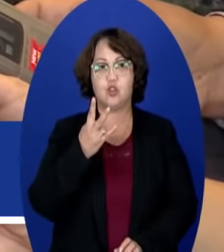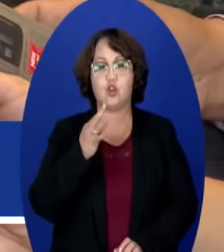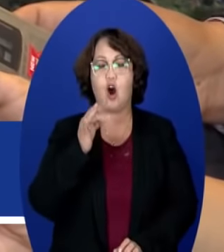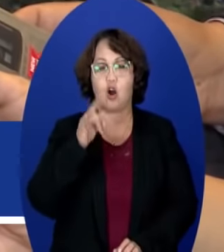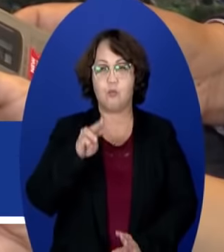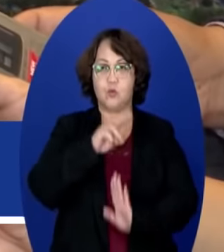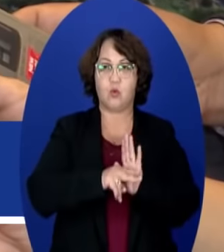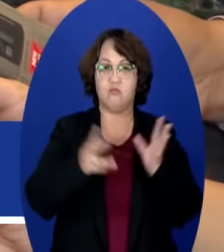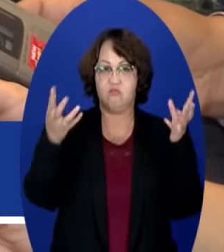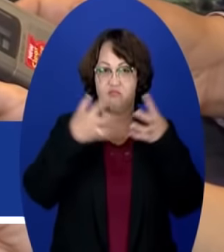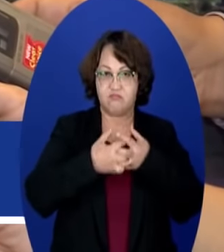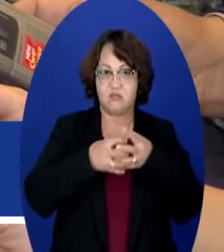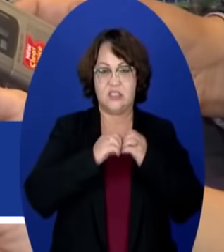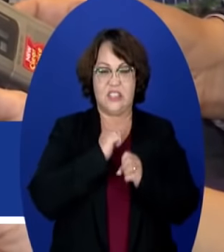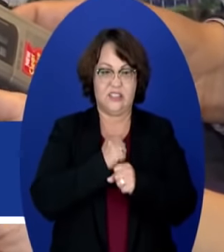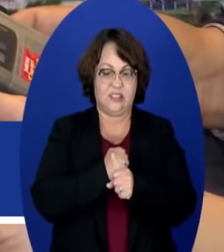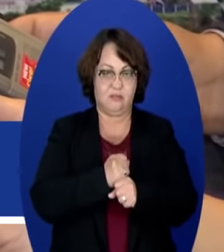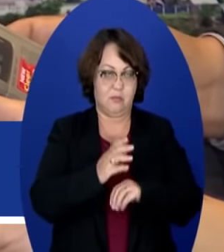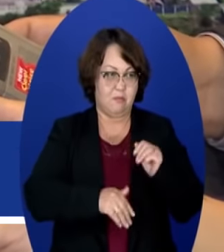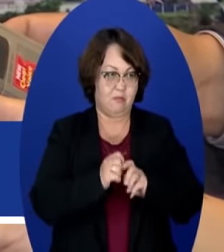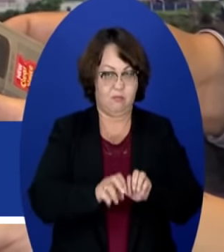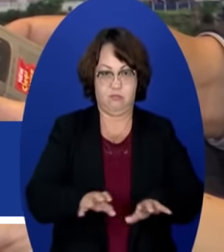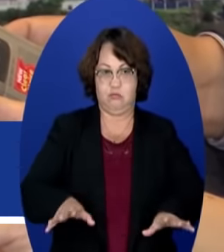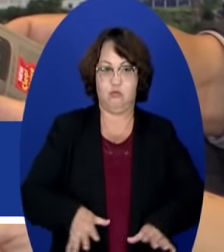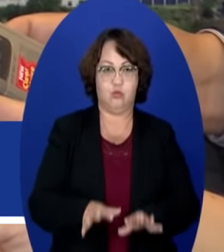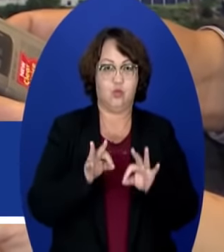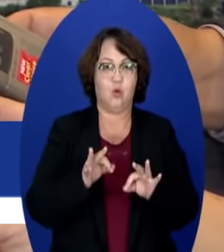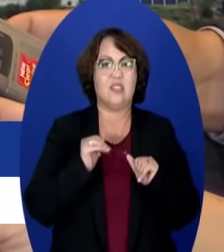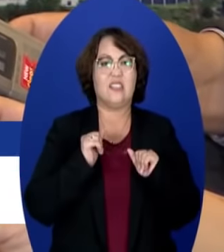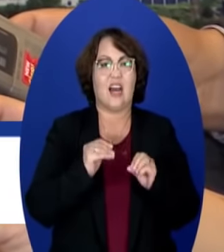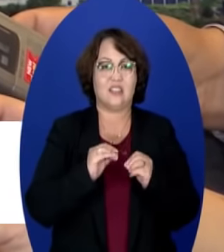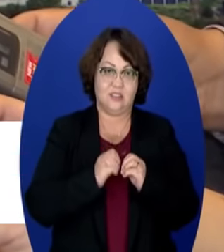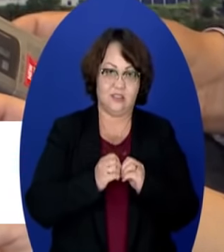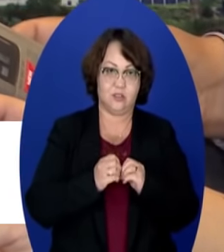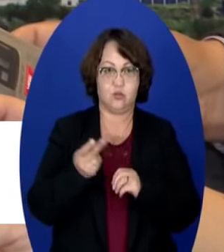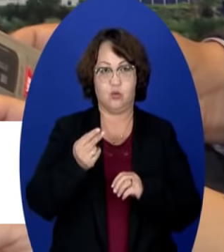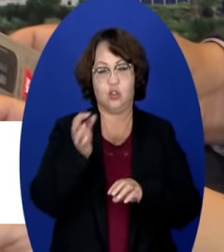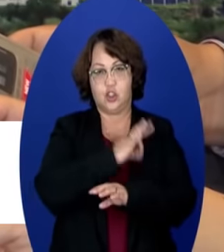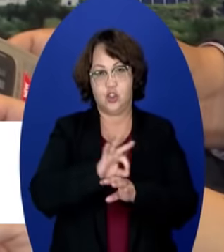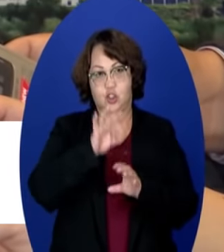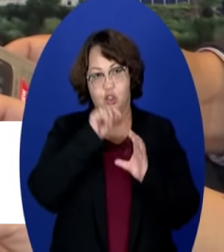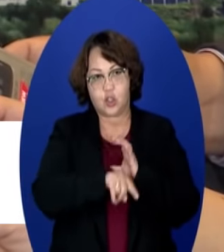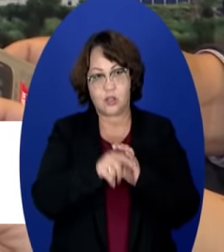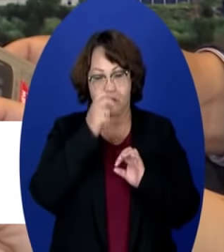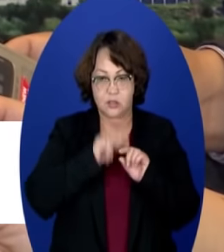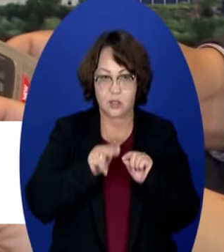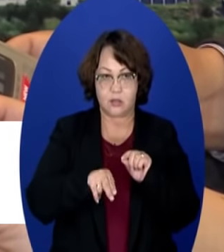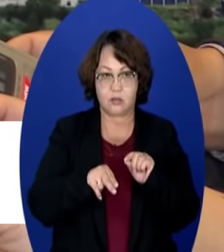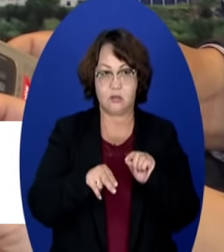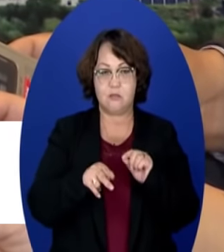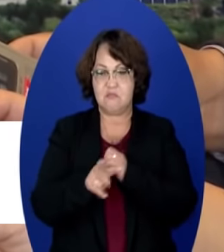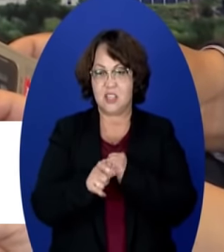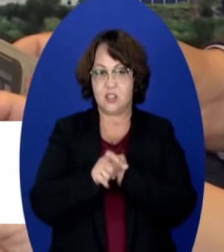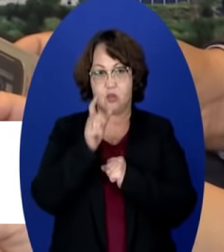гэдгийг бид энэ дээр хэлцүүлгээр ярь тохирж, тэр зурган дээр туссан нэгэд зураг үзэж маркетинг экспертүүдэд